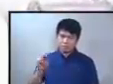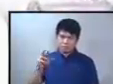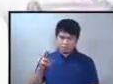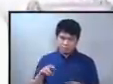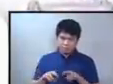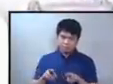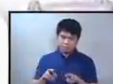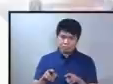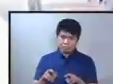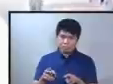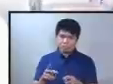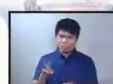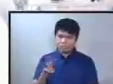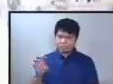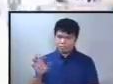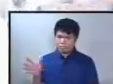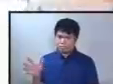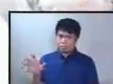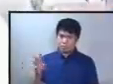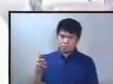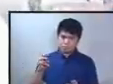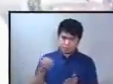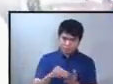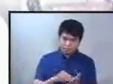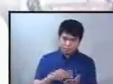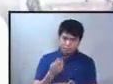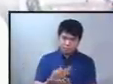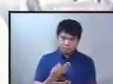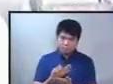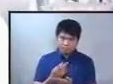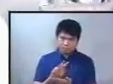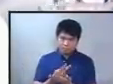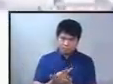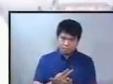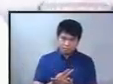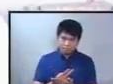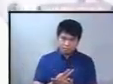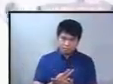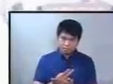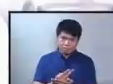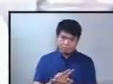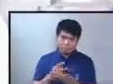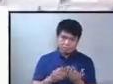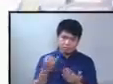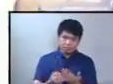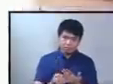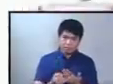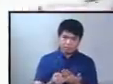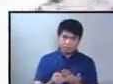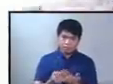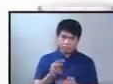project? There's 150 million peso worth of project o pesos worth of project